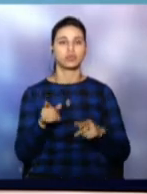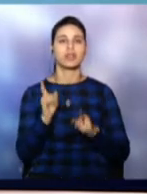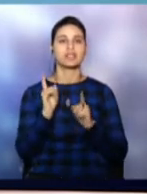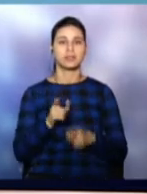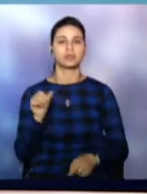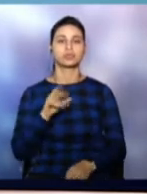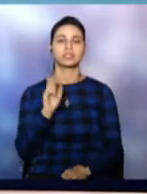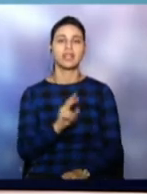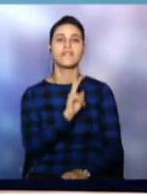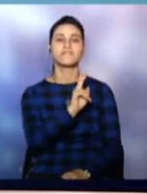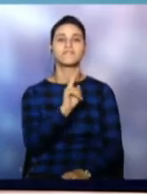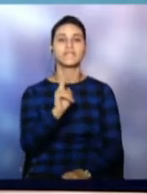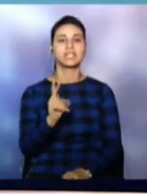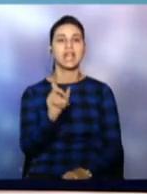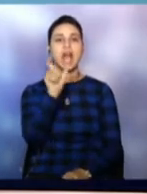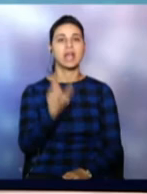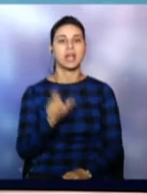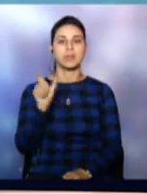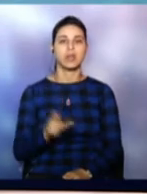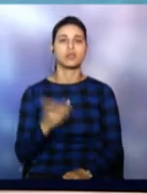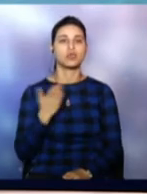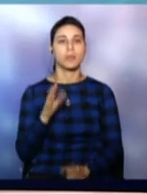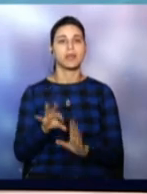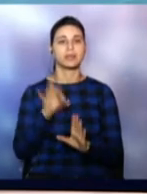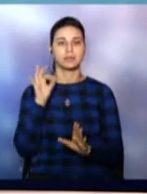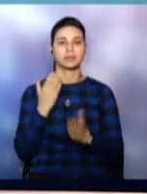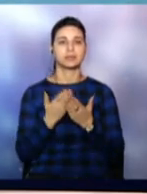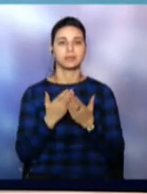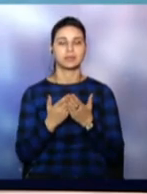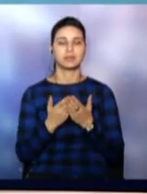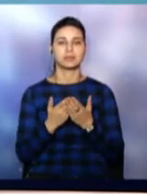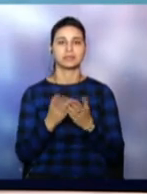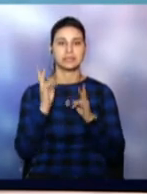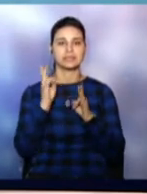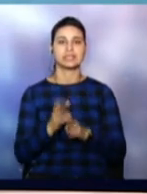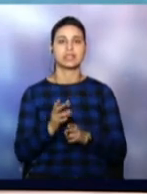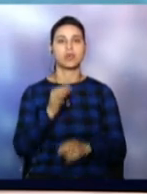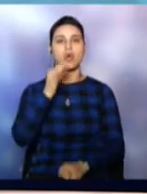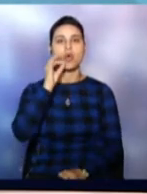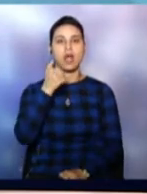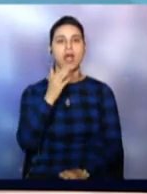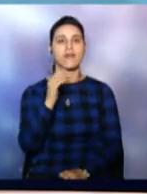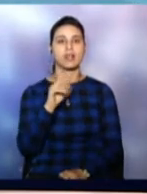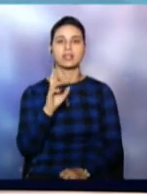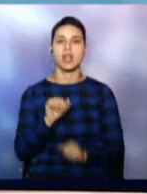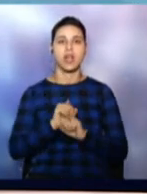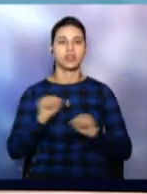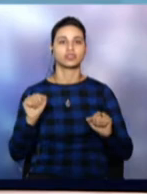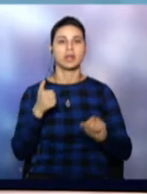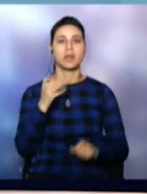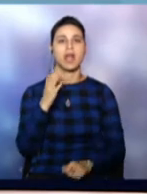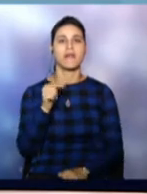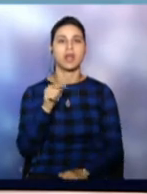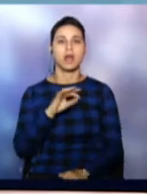საზიანო და ვისთვის, რა კატეგორიის ადამიანებისთვის თქვათ არის საზიანო კოფეინი და საერთოდ არ შეიძლება კოფეინის